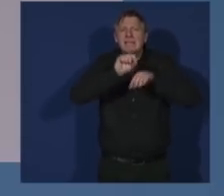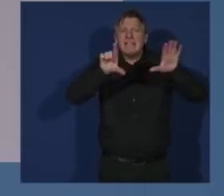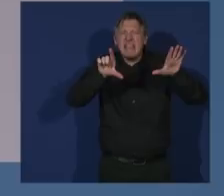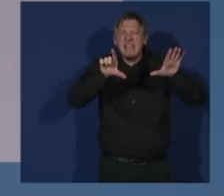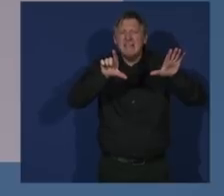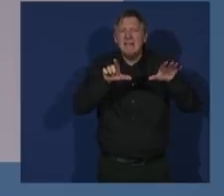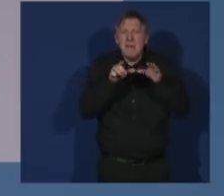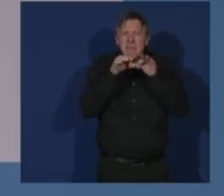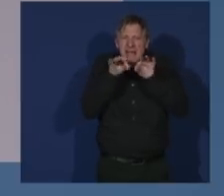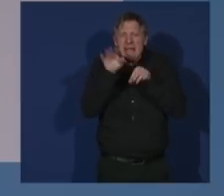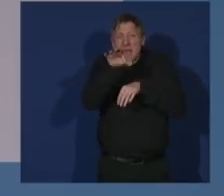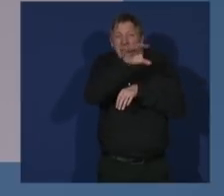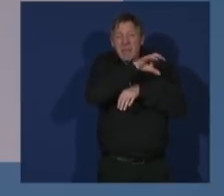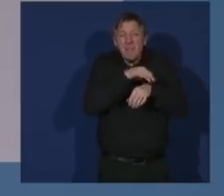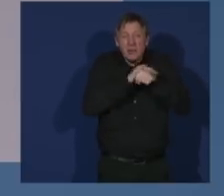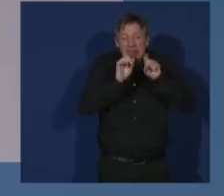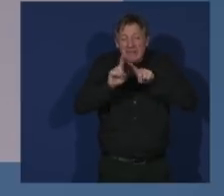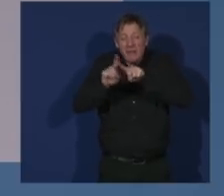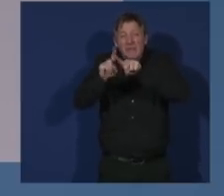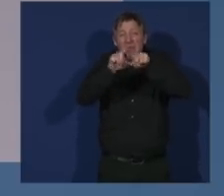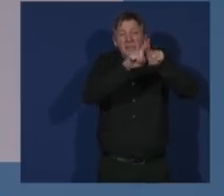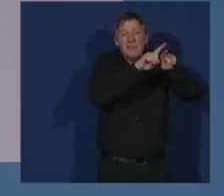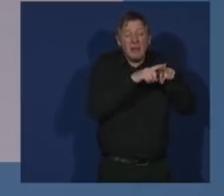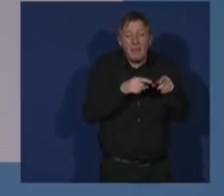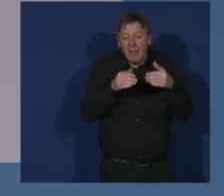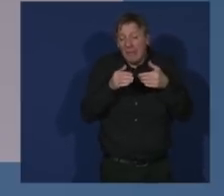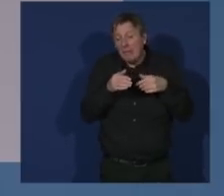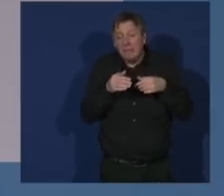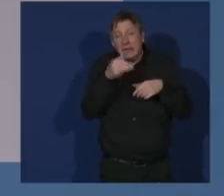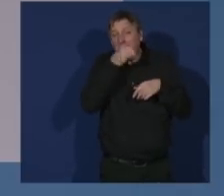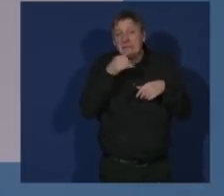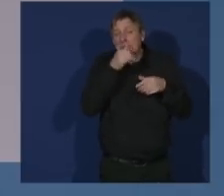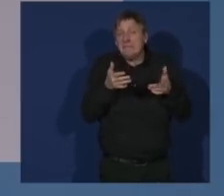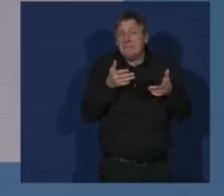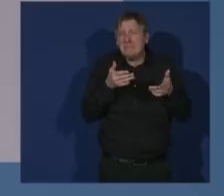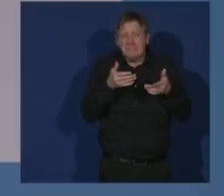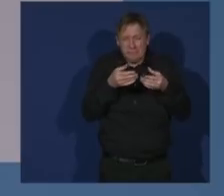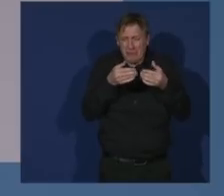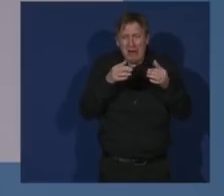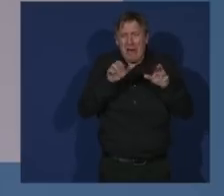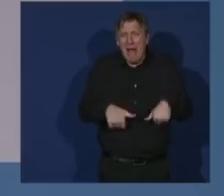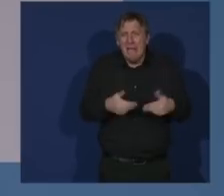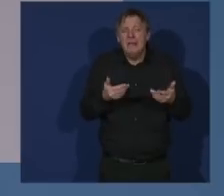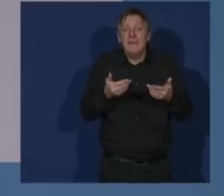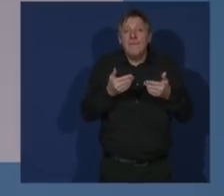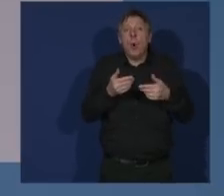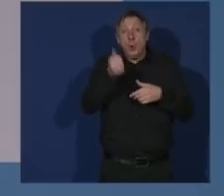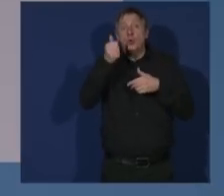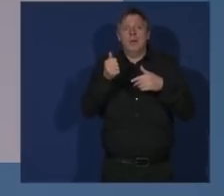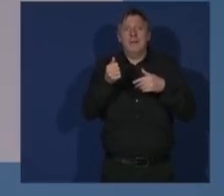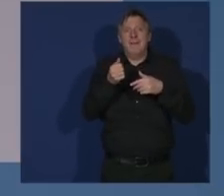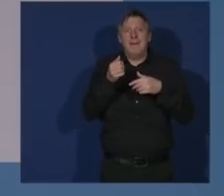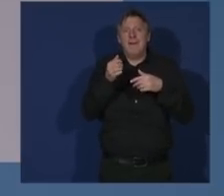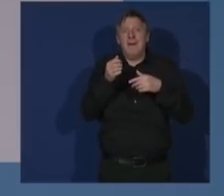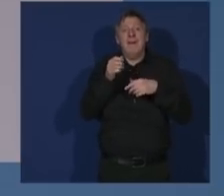politiques publiques les unes à côté des autres. Non, nous avons besoin d'une politique, une politique européenne. Et ce sera ça l'enjeu de